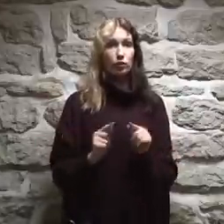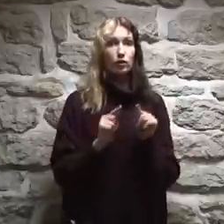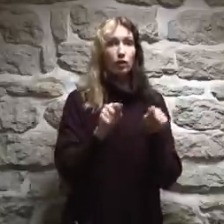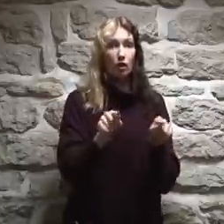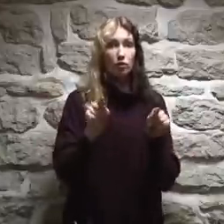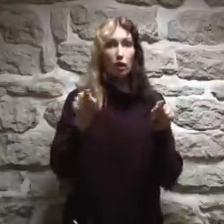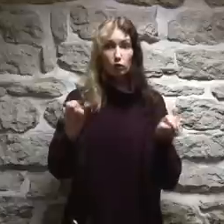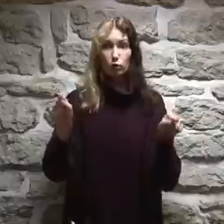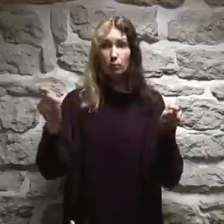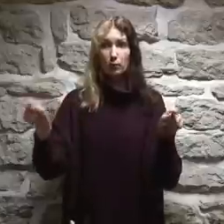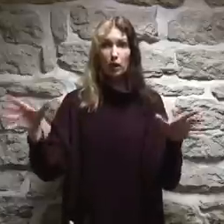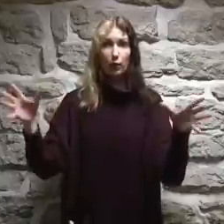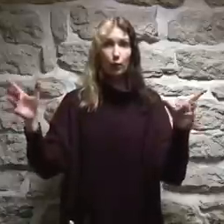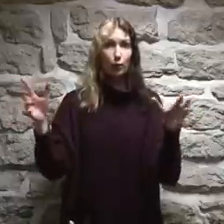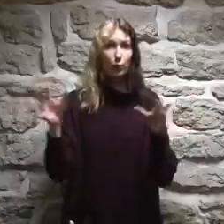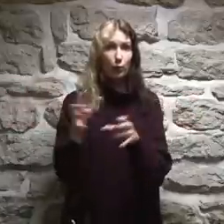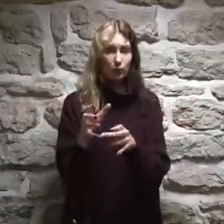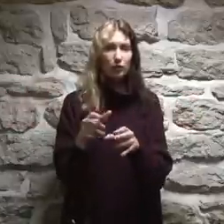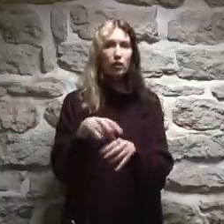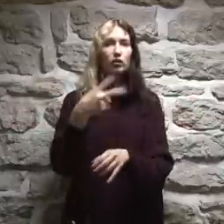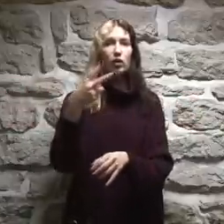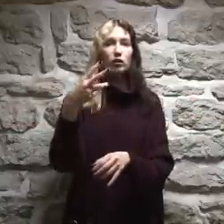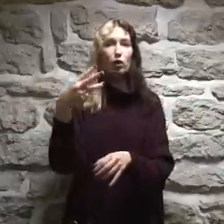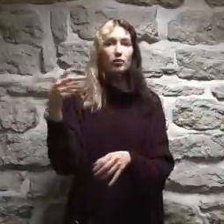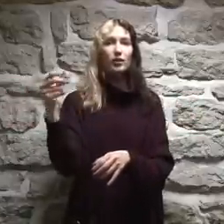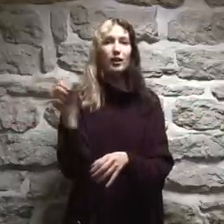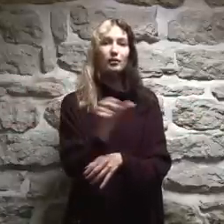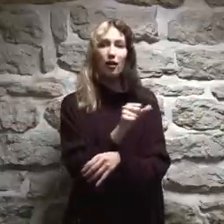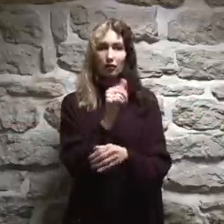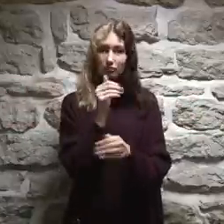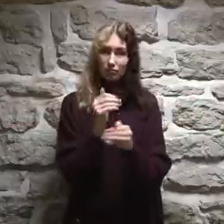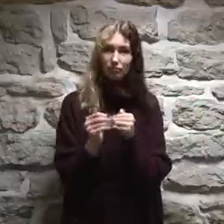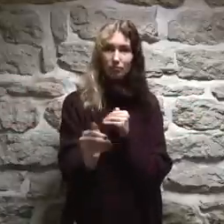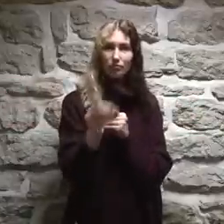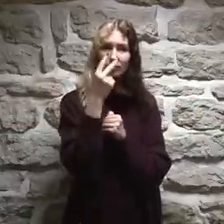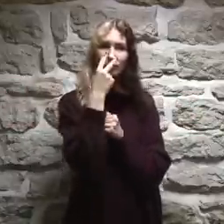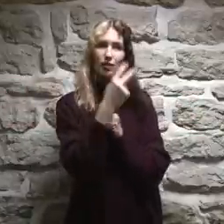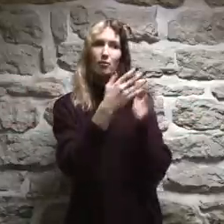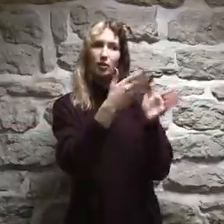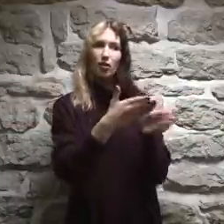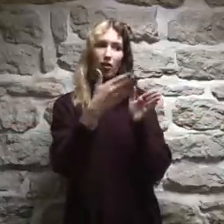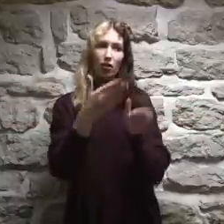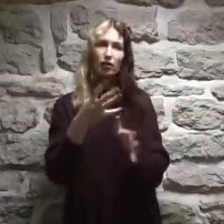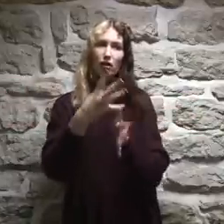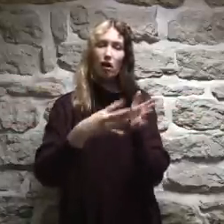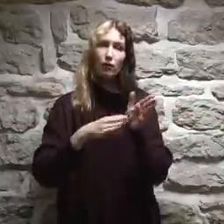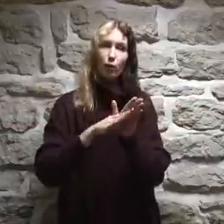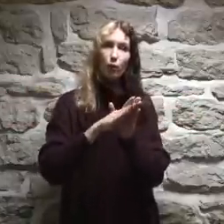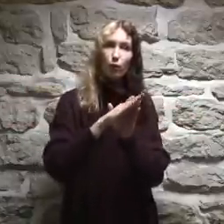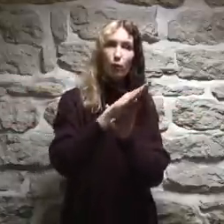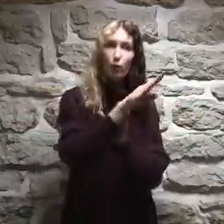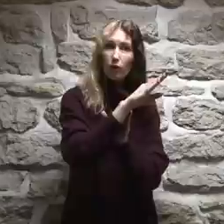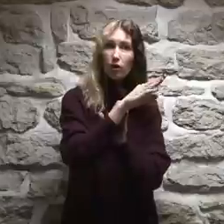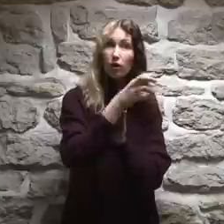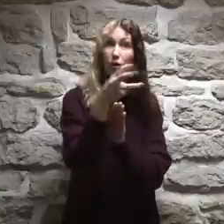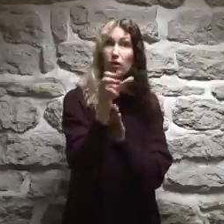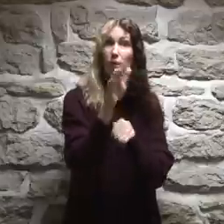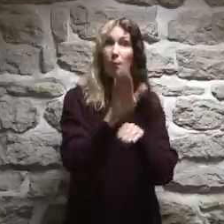nüüd langusesse, siis 2-3 nädalat me tõenäoliselt näeme haiglates veel kasvu ja siis hakkab langema.